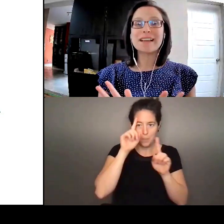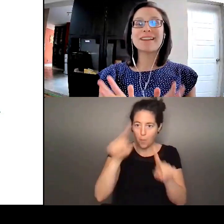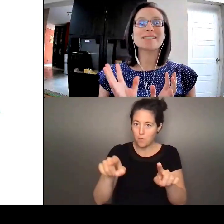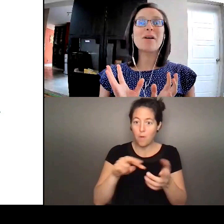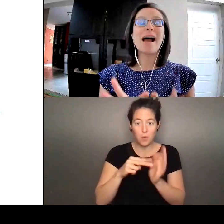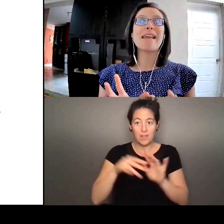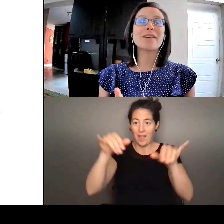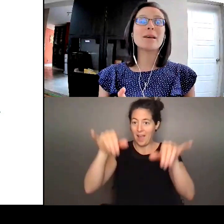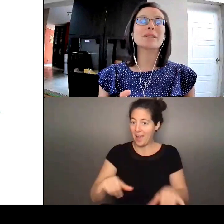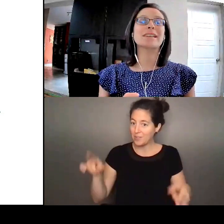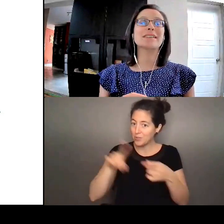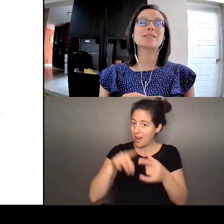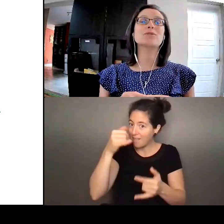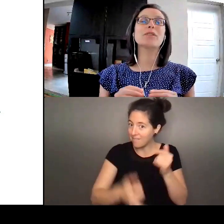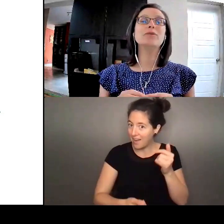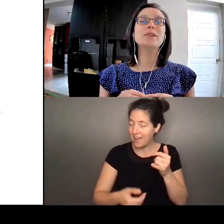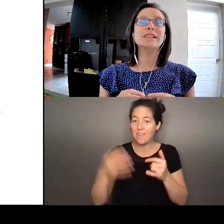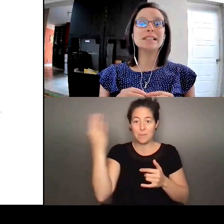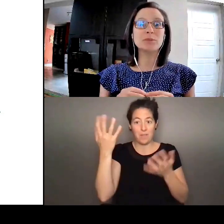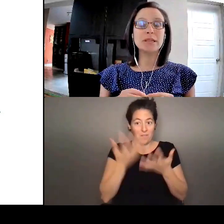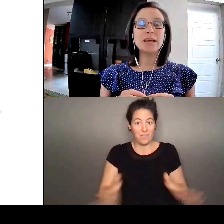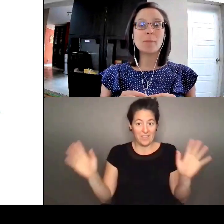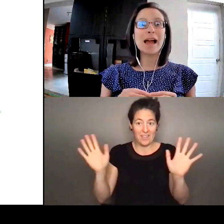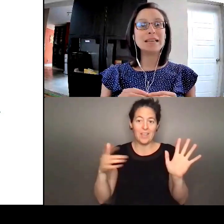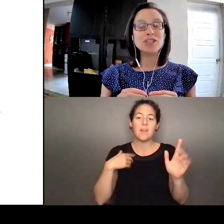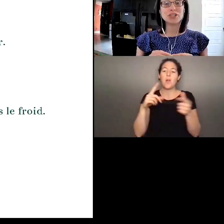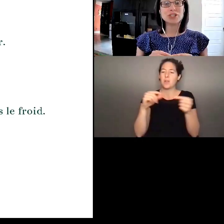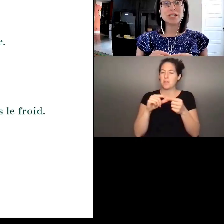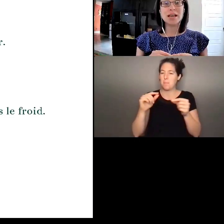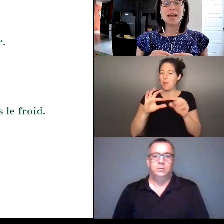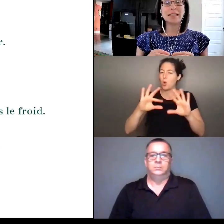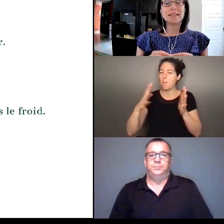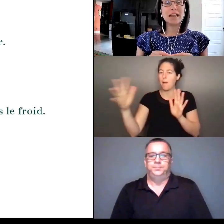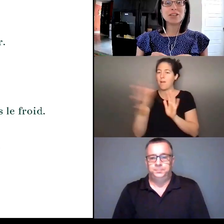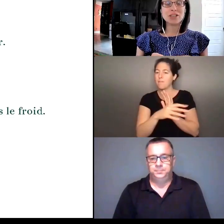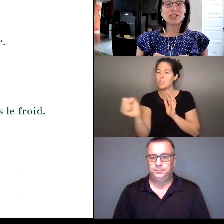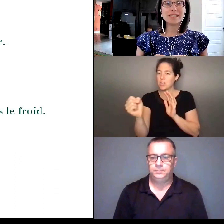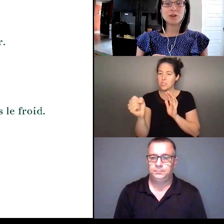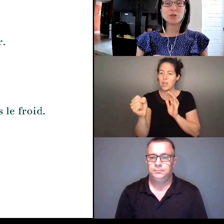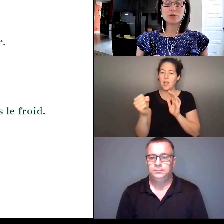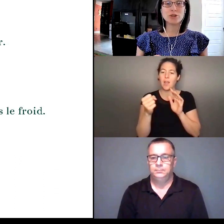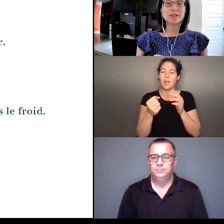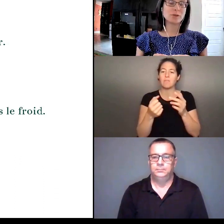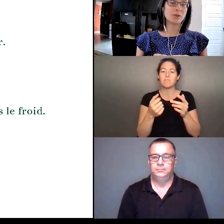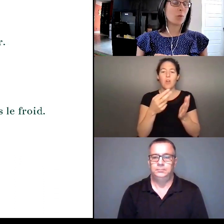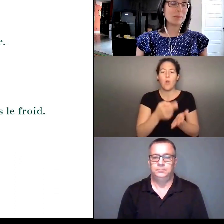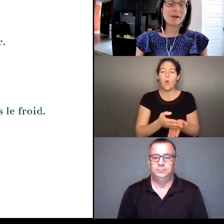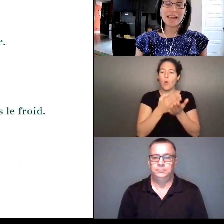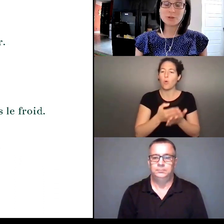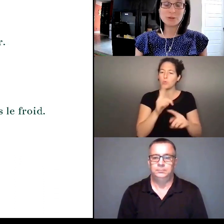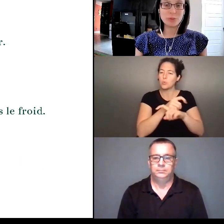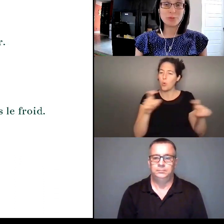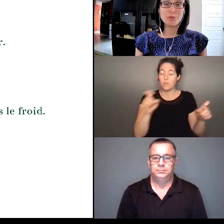la présentation. À la fin de la présentation, je vais vous expliquer comment aller chercher et télécharger ces ressources-là qui sont